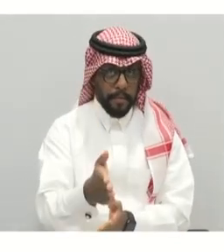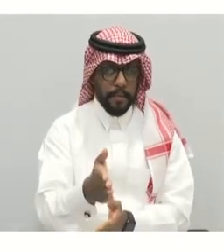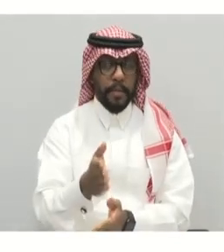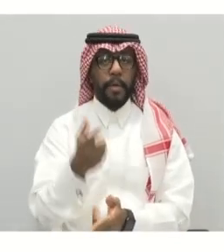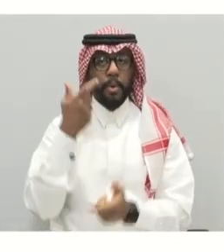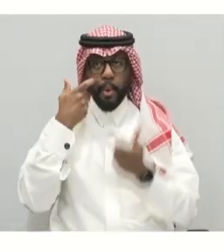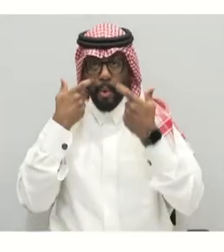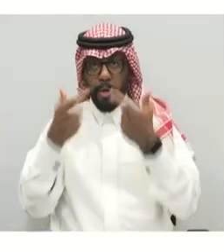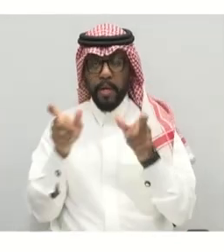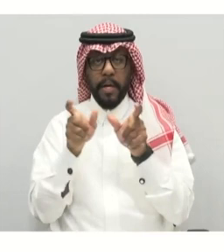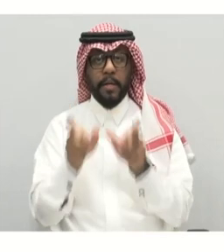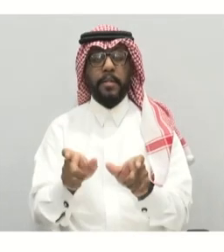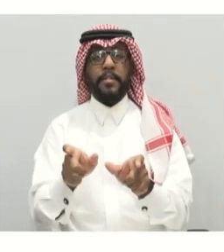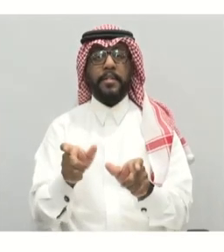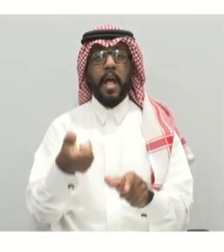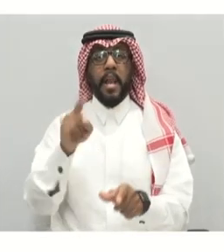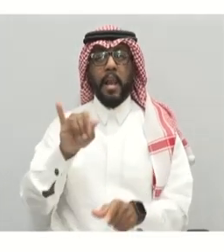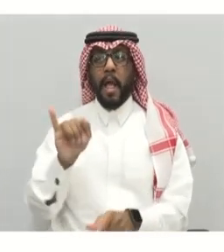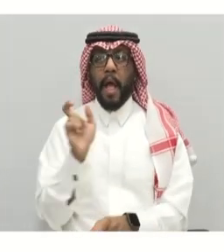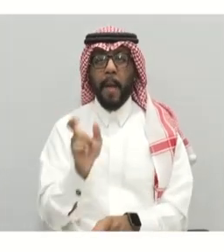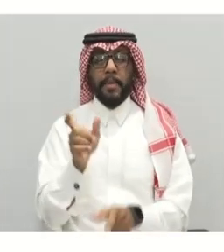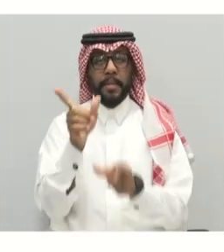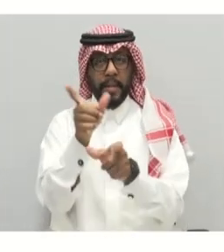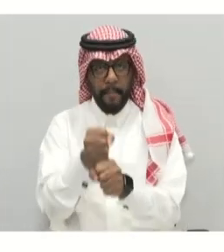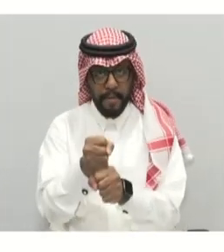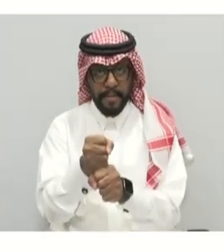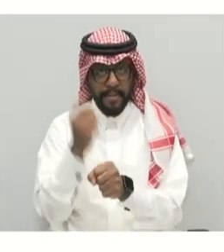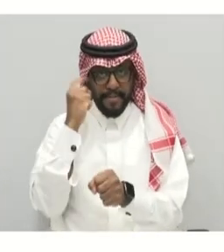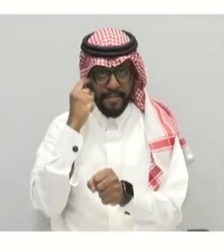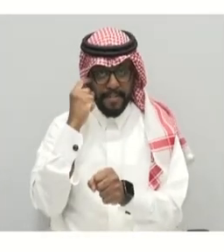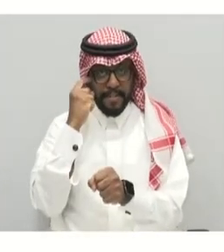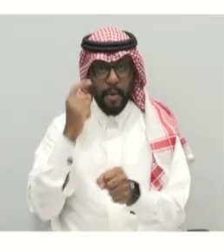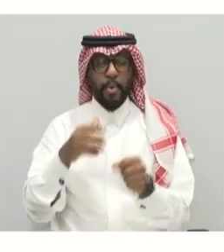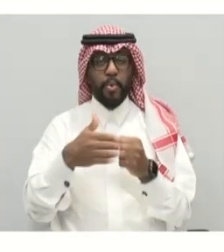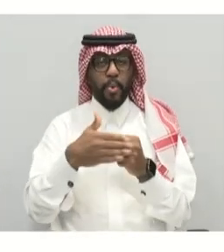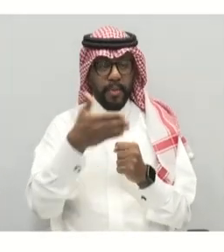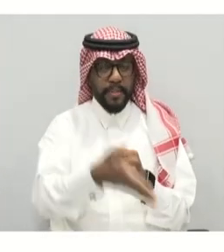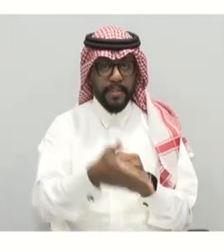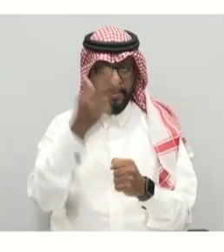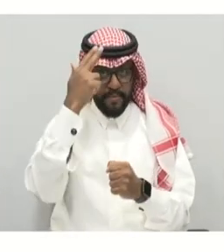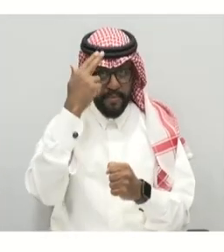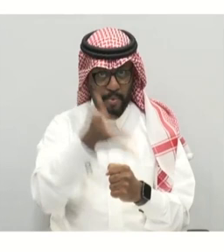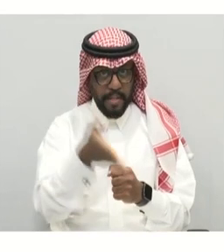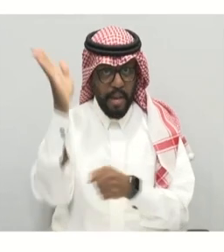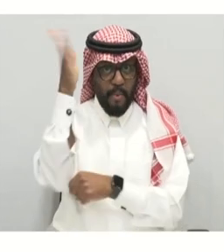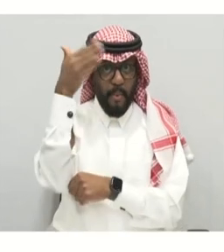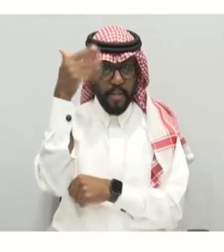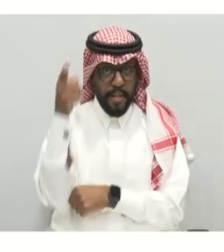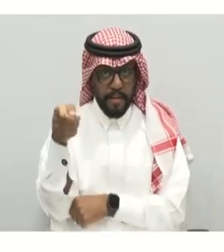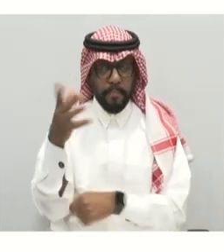الحرص على الامن اذا دور المواطن الصالح في خدمه وطنه التميز في العمل